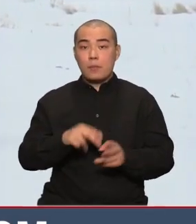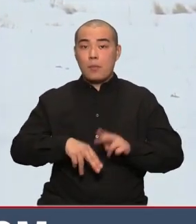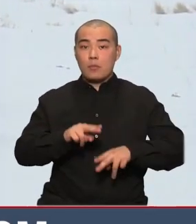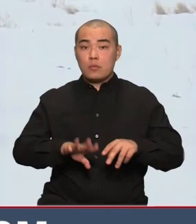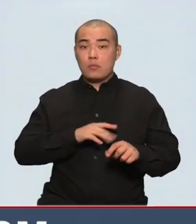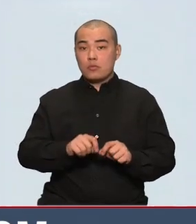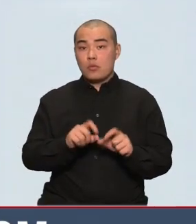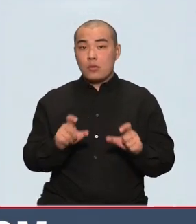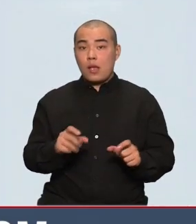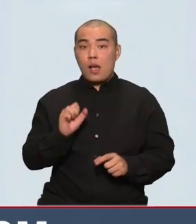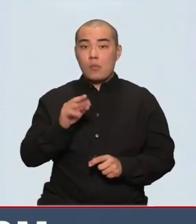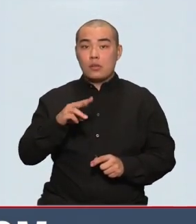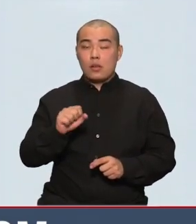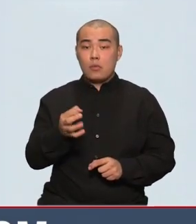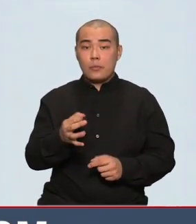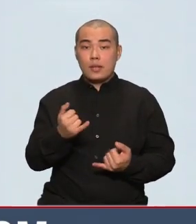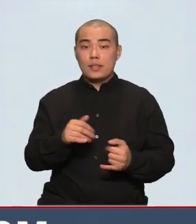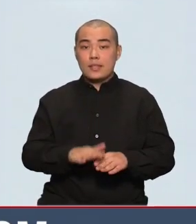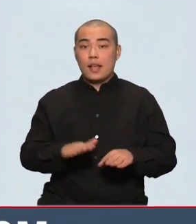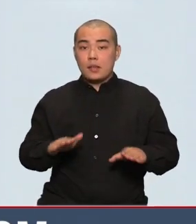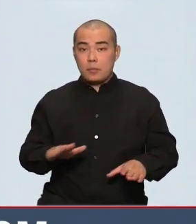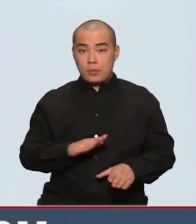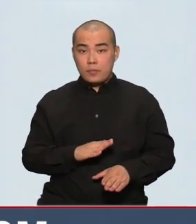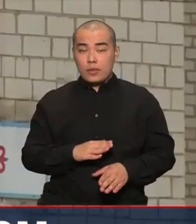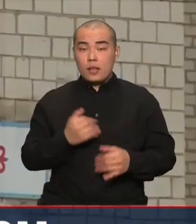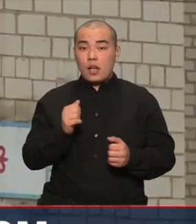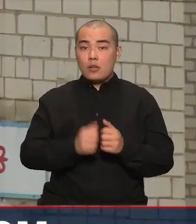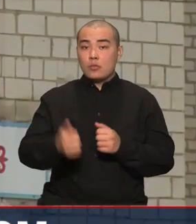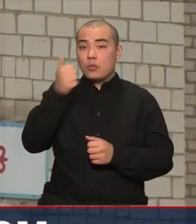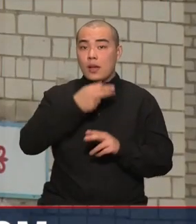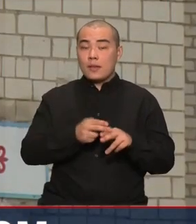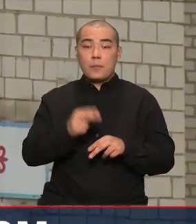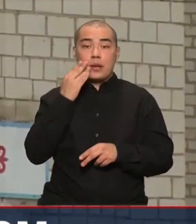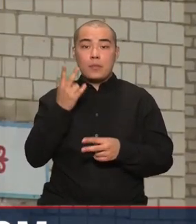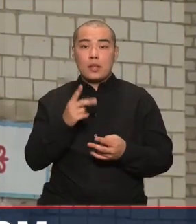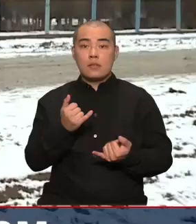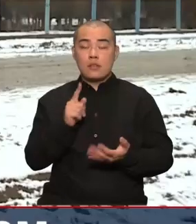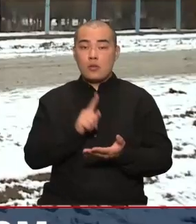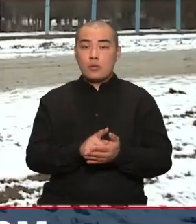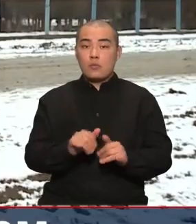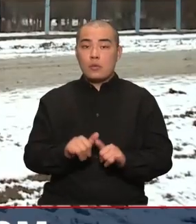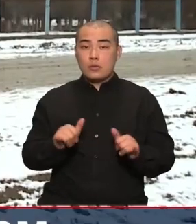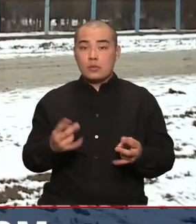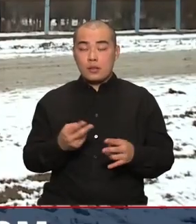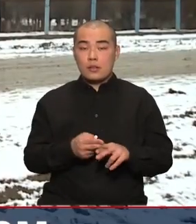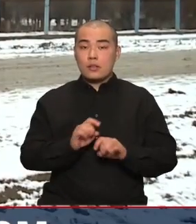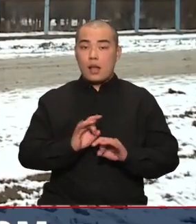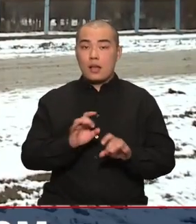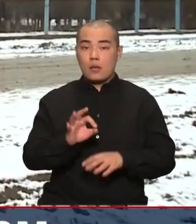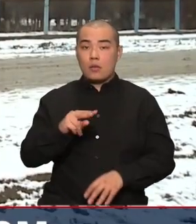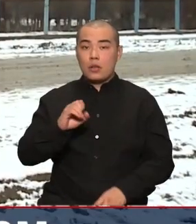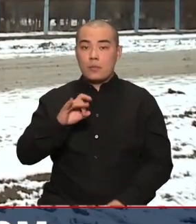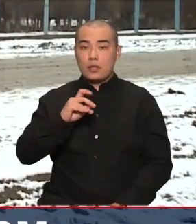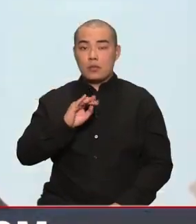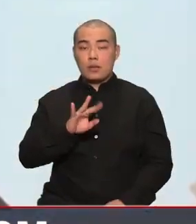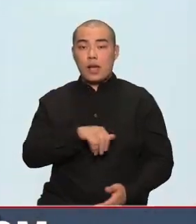построил школу, а в Акмолинской области – детский сад. С каждым годом таких примеров должно становиться больше, считает Олжас Бектенов, и поручил